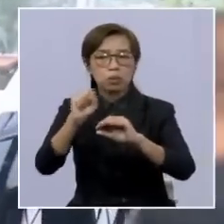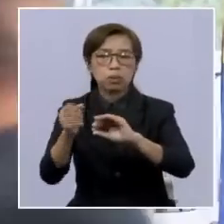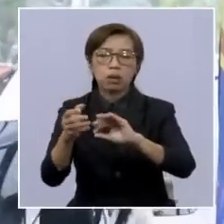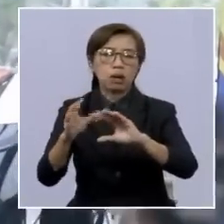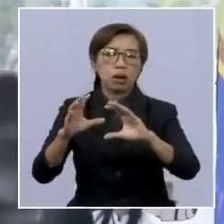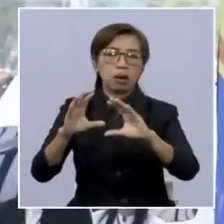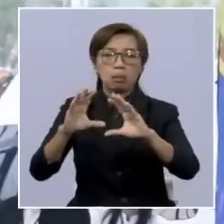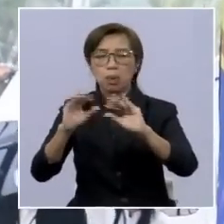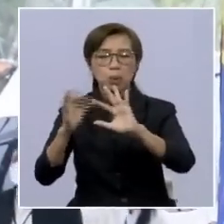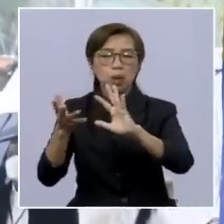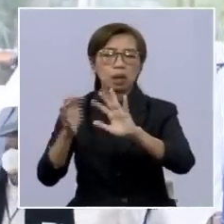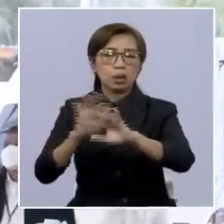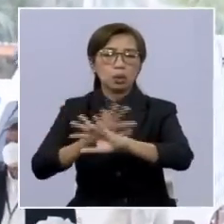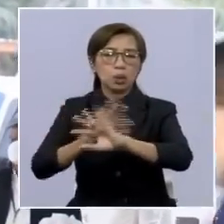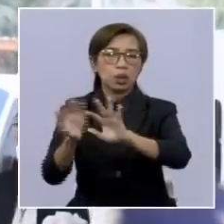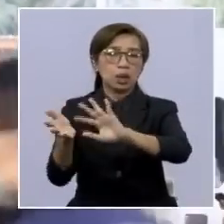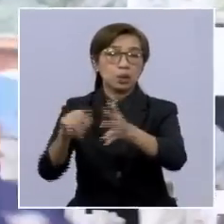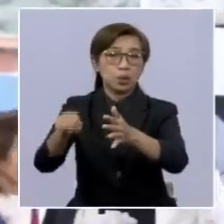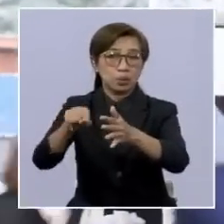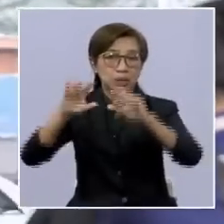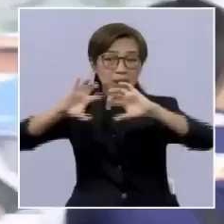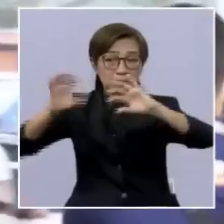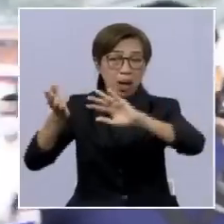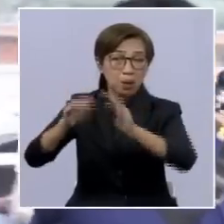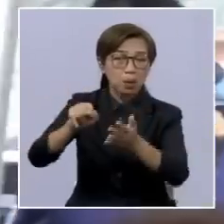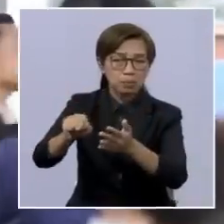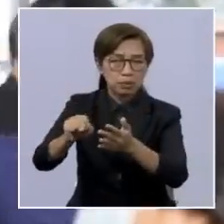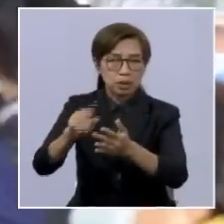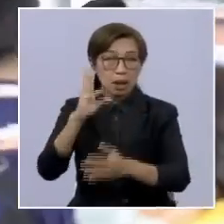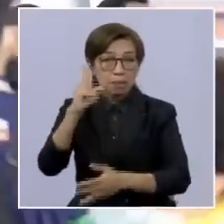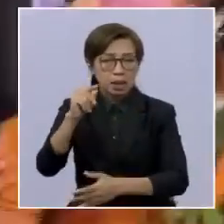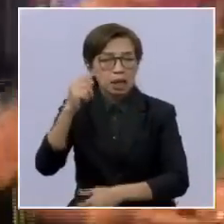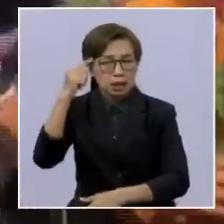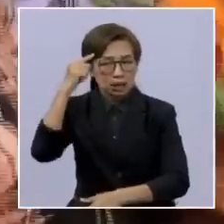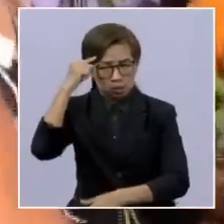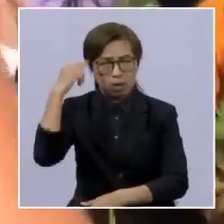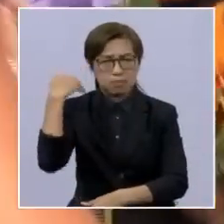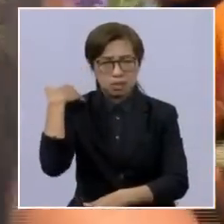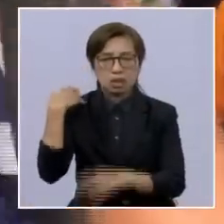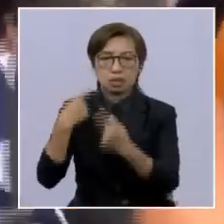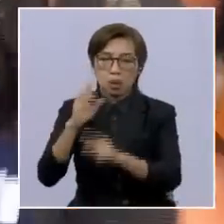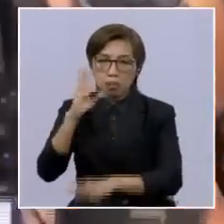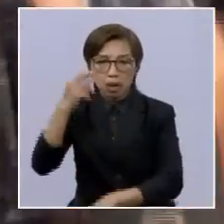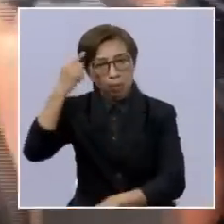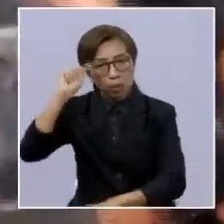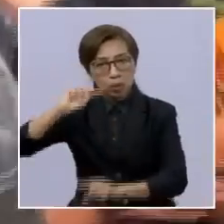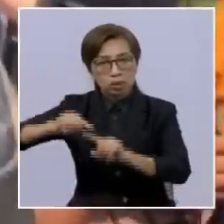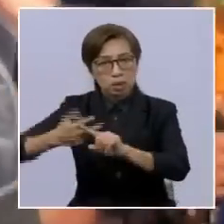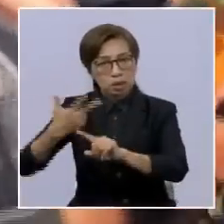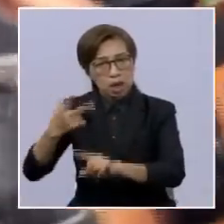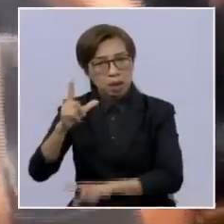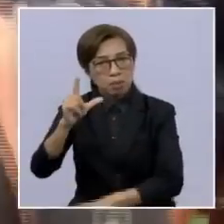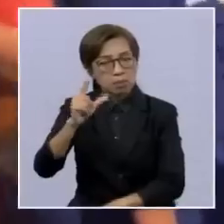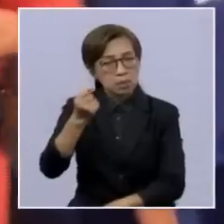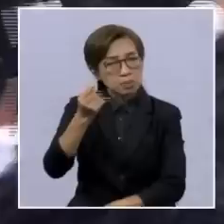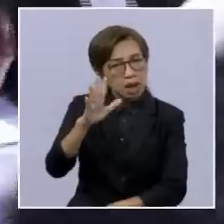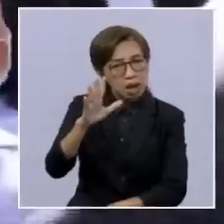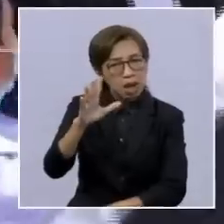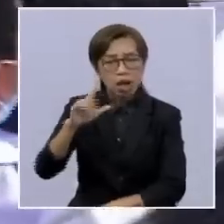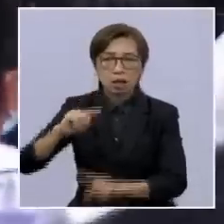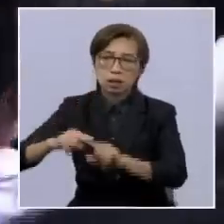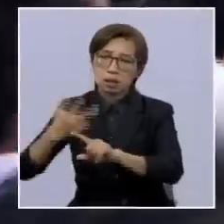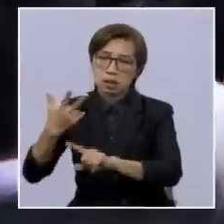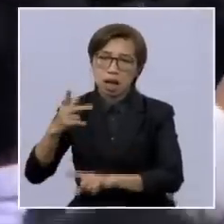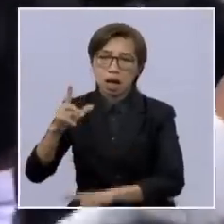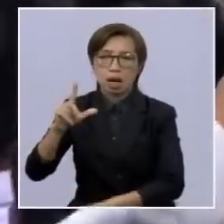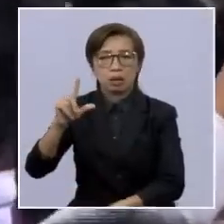ที่ดูท่าทีของพลเอกประยุทธ์เนี่ยนะฮะแต่ว่าจะยุบเมื่อไหร่ก็ยังคงต้องเดากันไปจะ15มีนาจะ21มีนาอาจจะต้องไปเช็